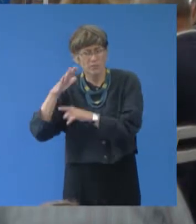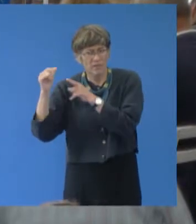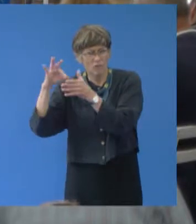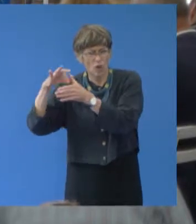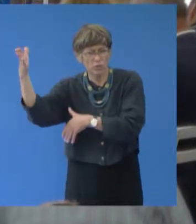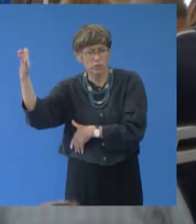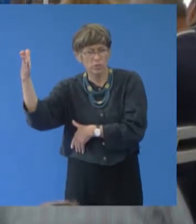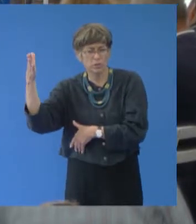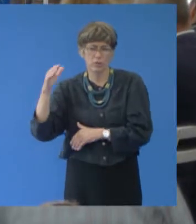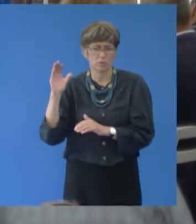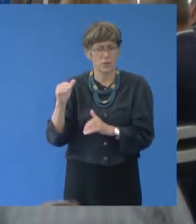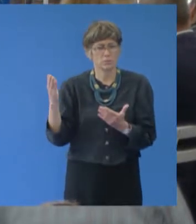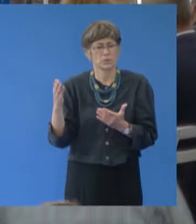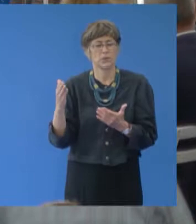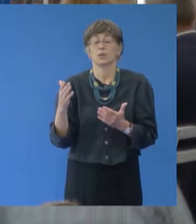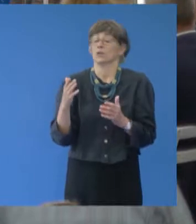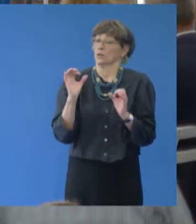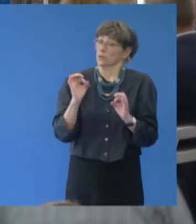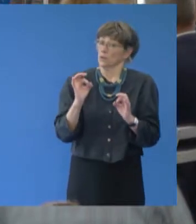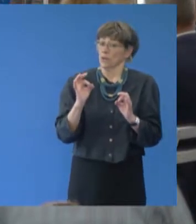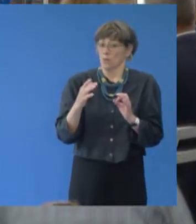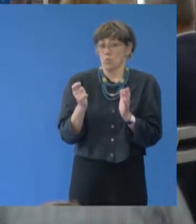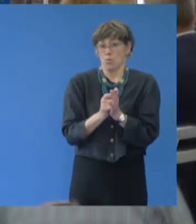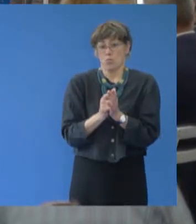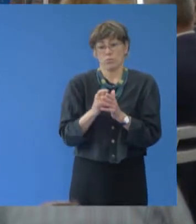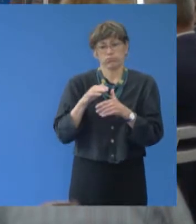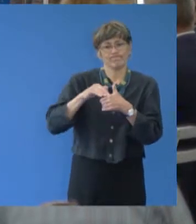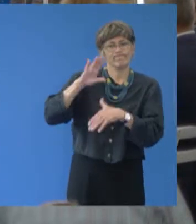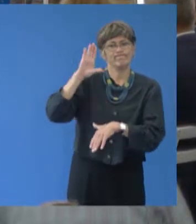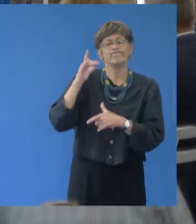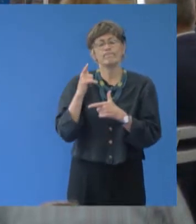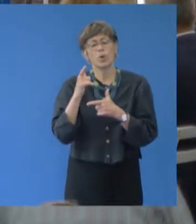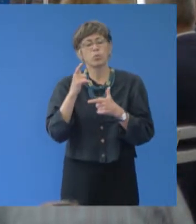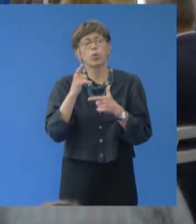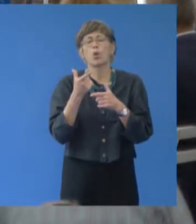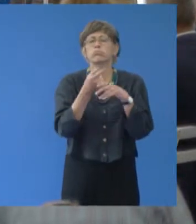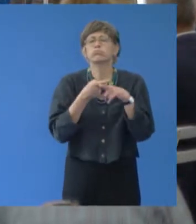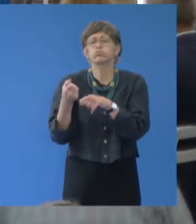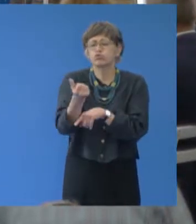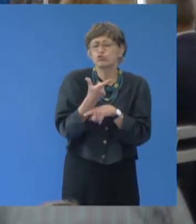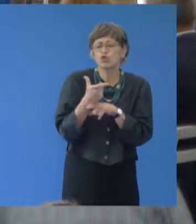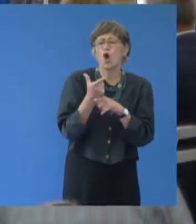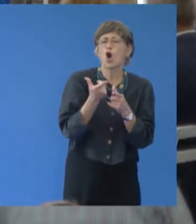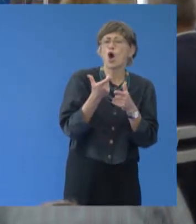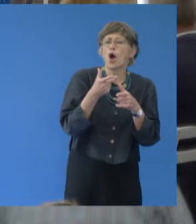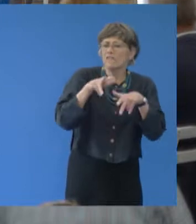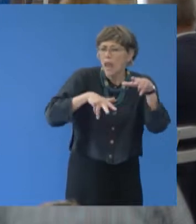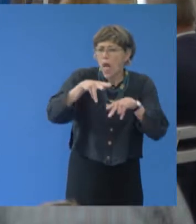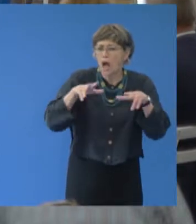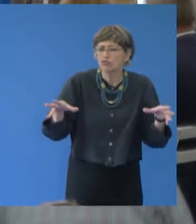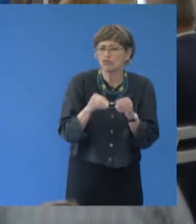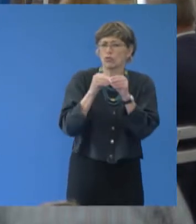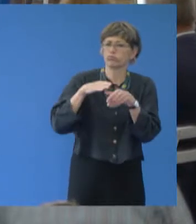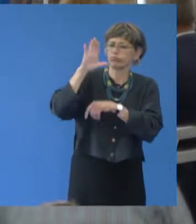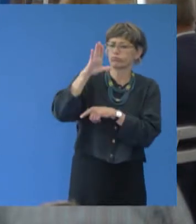Il faut oser en politique. Quand je me suis présentée à la tête de la présidence de l'intercommunalité, on va parler des sondages, moi-même mes soutiens